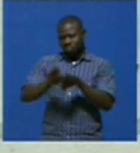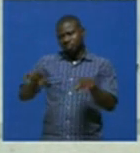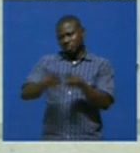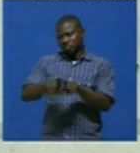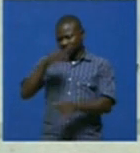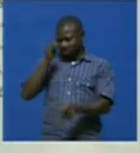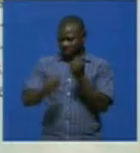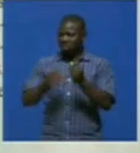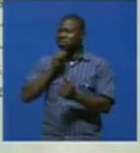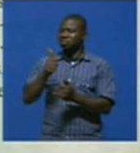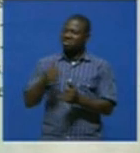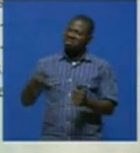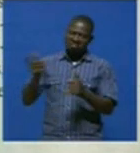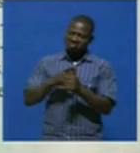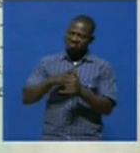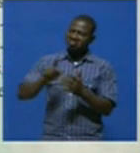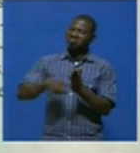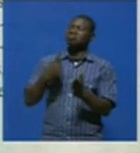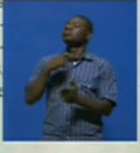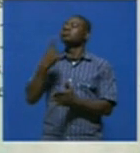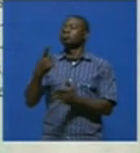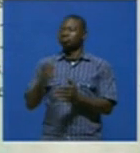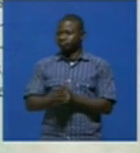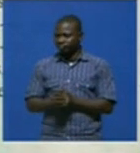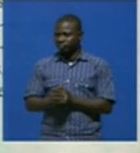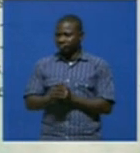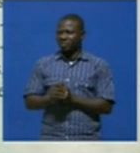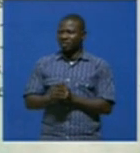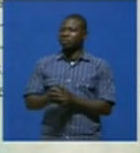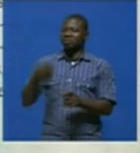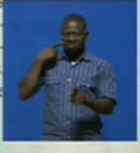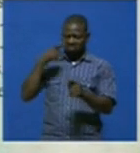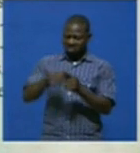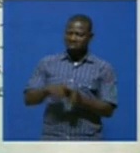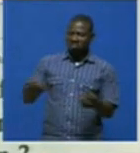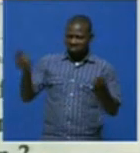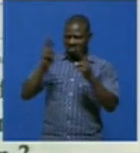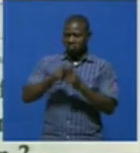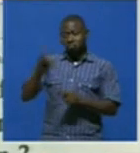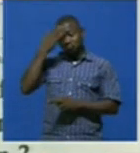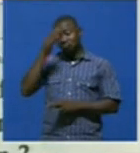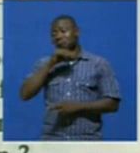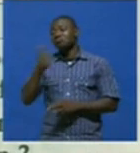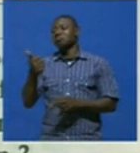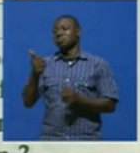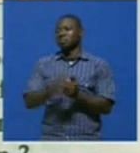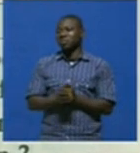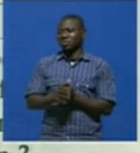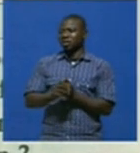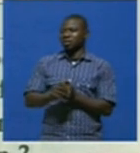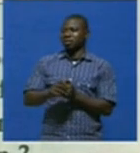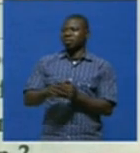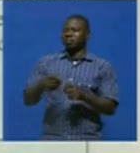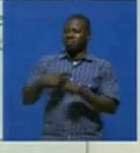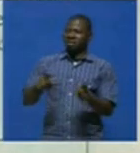ce journal l'objectif de ce face à face n'est pas non plus connu l'étendant aujourd'hui au faso qui est amenée à moins d'en définir